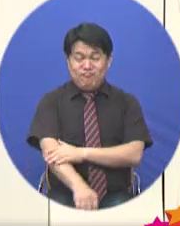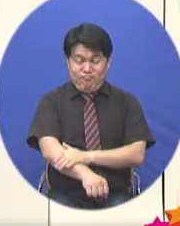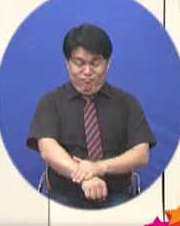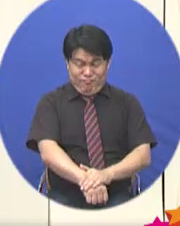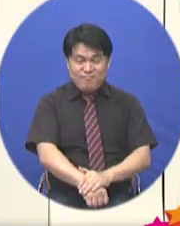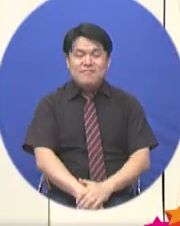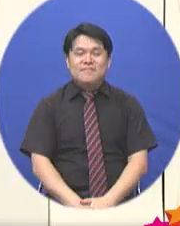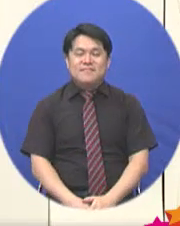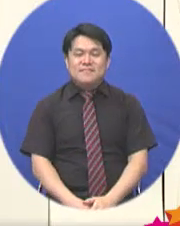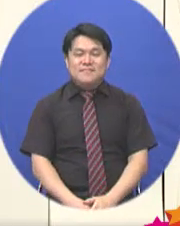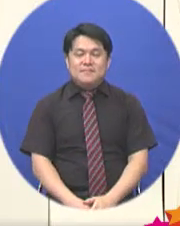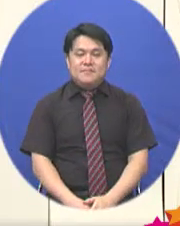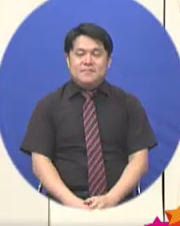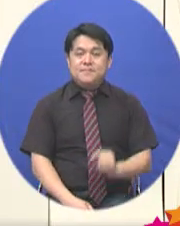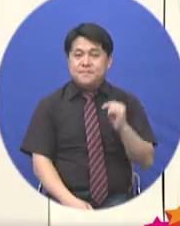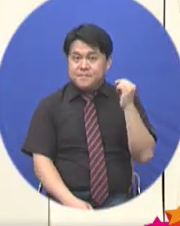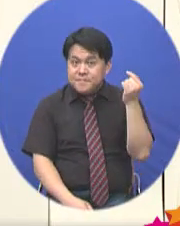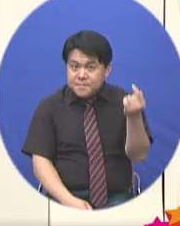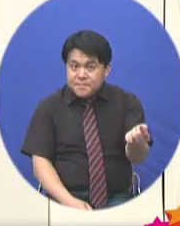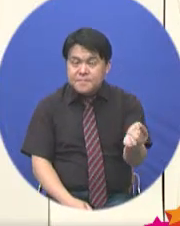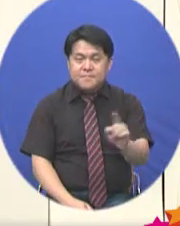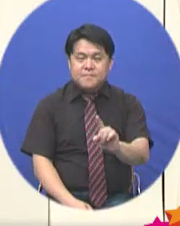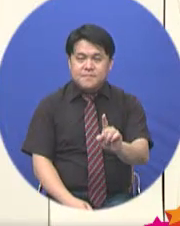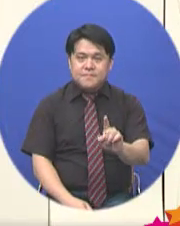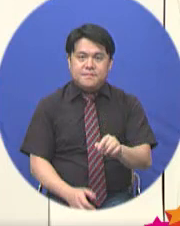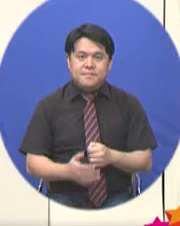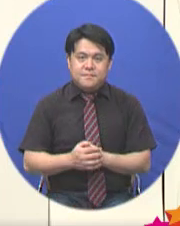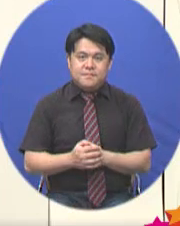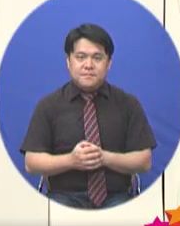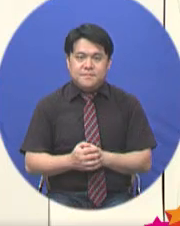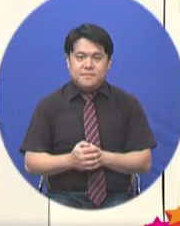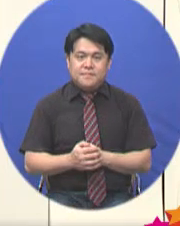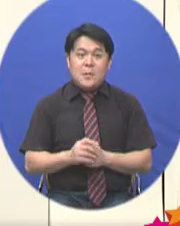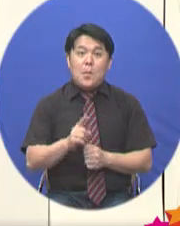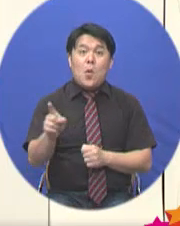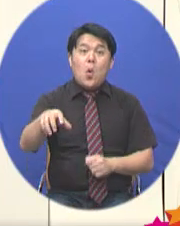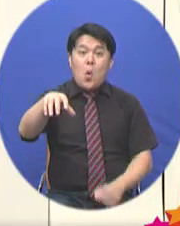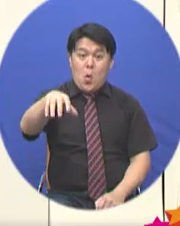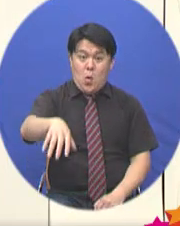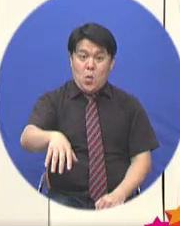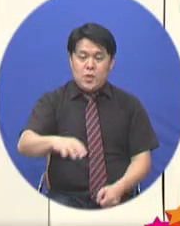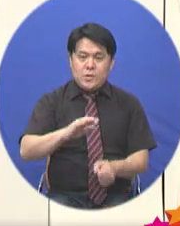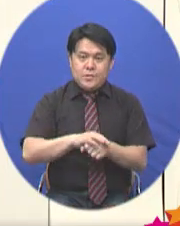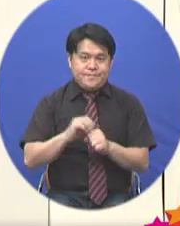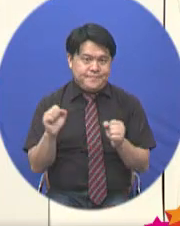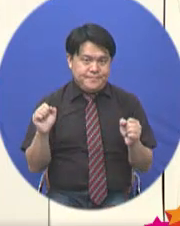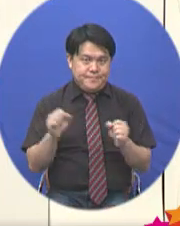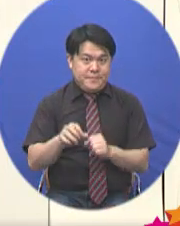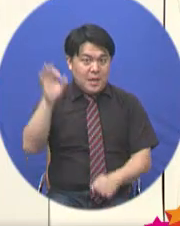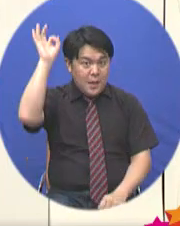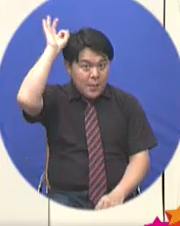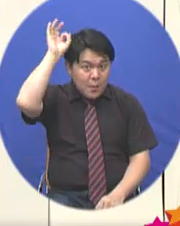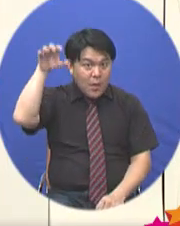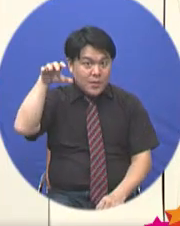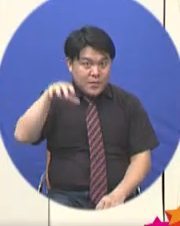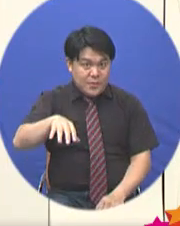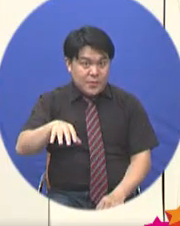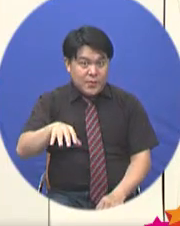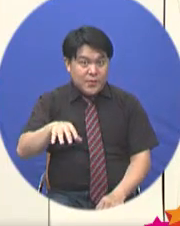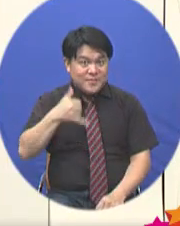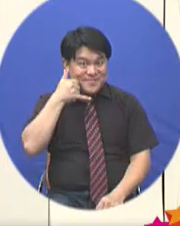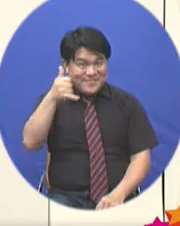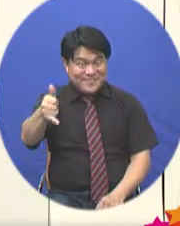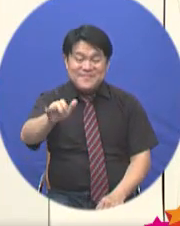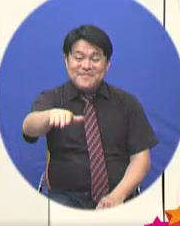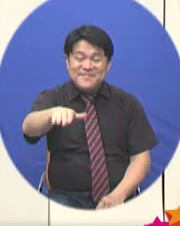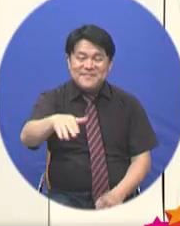잘하셨습니다. 네, 그래요. 자 계속해서 이번에 멀찌감치 경북 포항시로 갑니다.